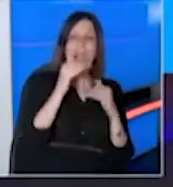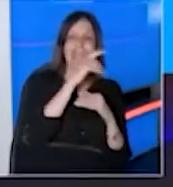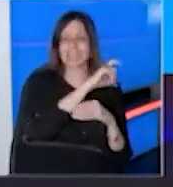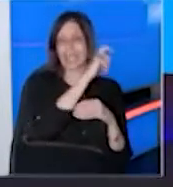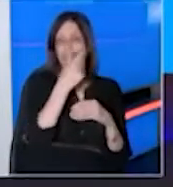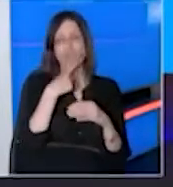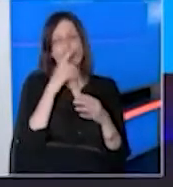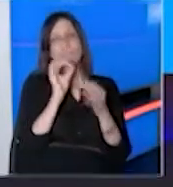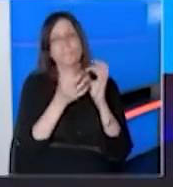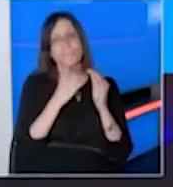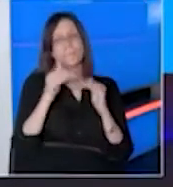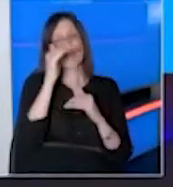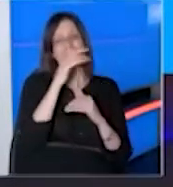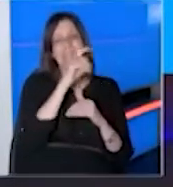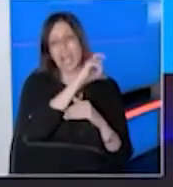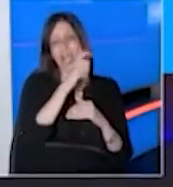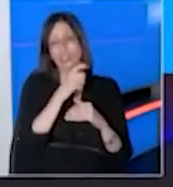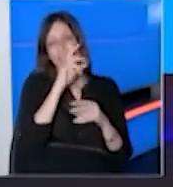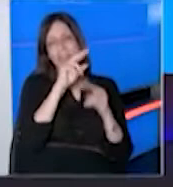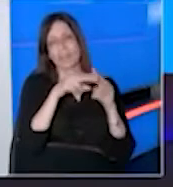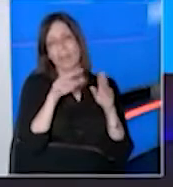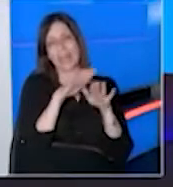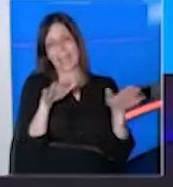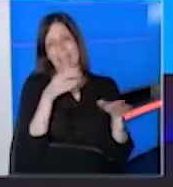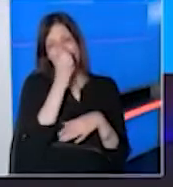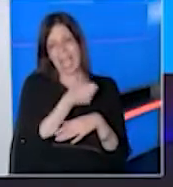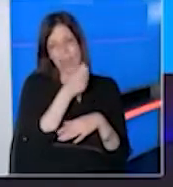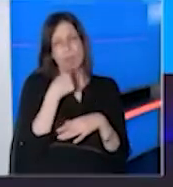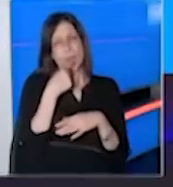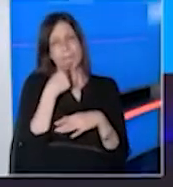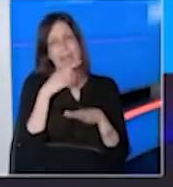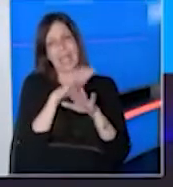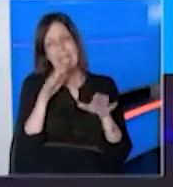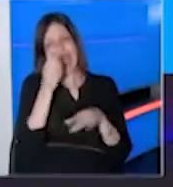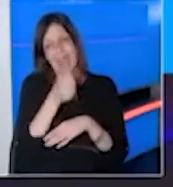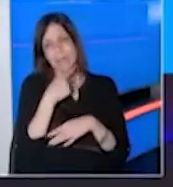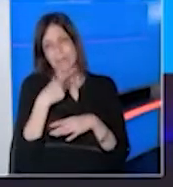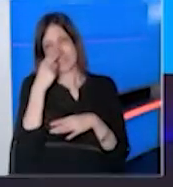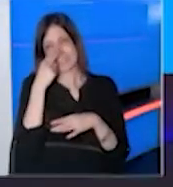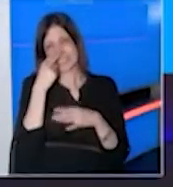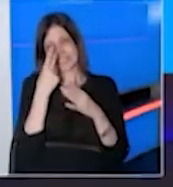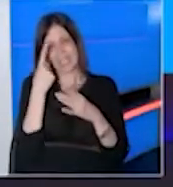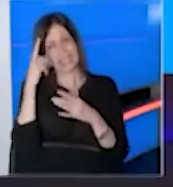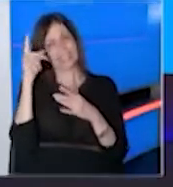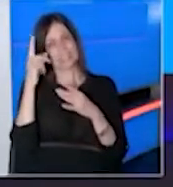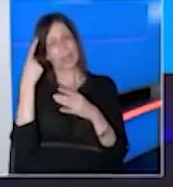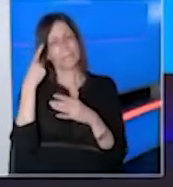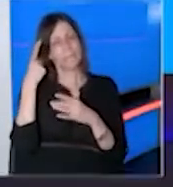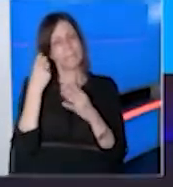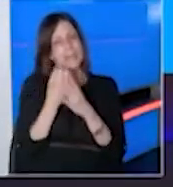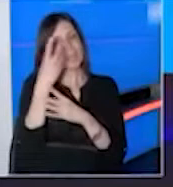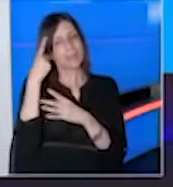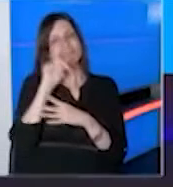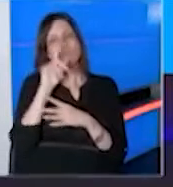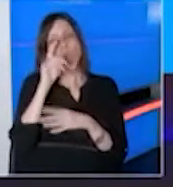וטיפל בקרקע החקלאית. הוא בא ואמר שעל הקרקע החקלאית, אם אתה מנסה לייצר מיזם שהוא לא